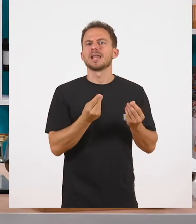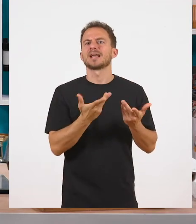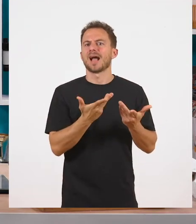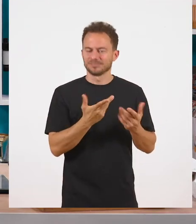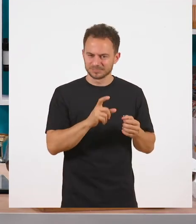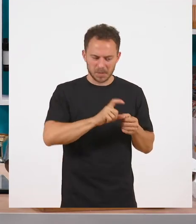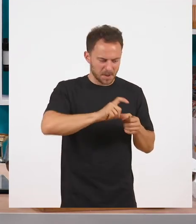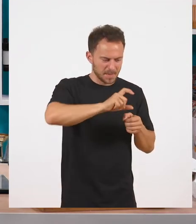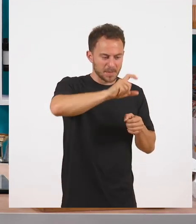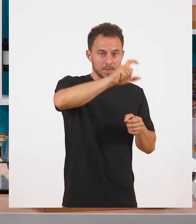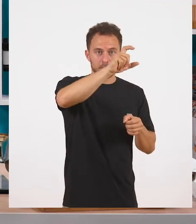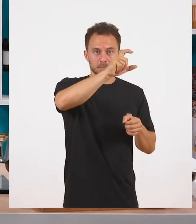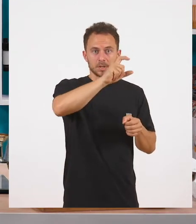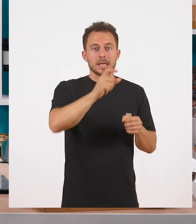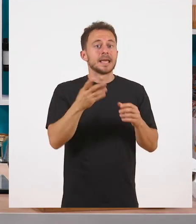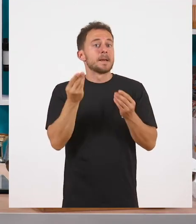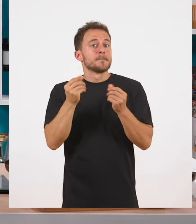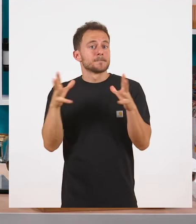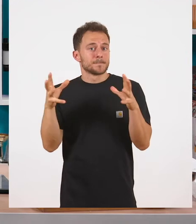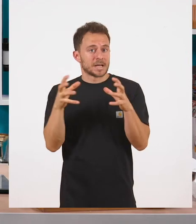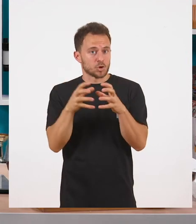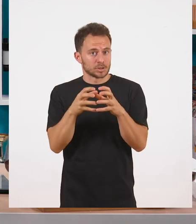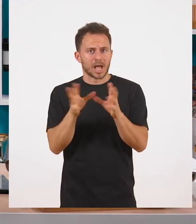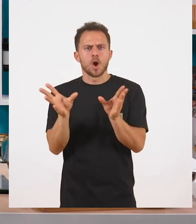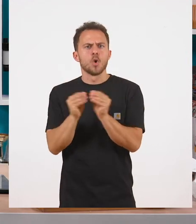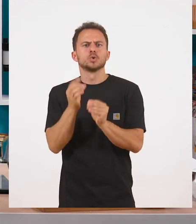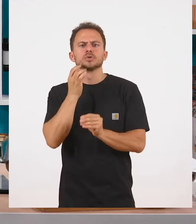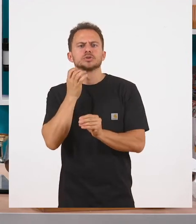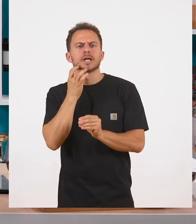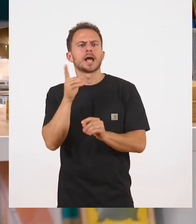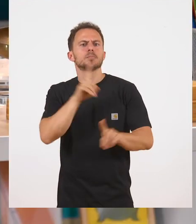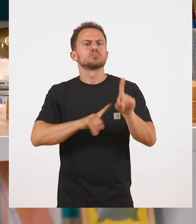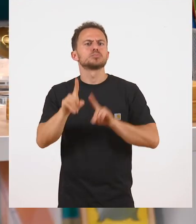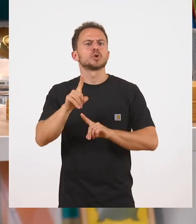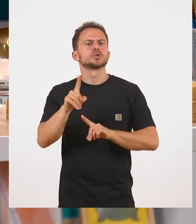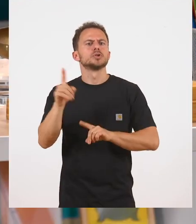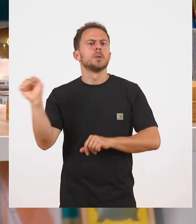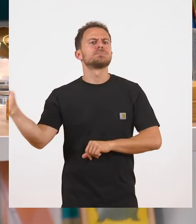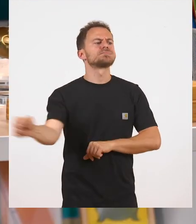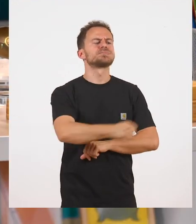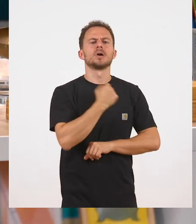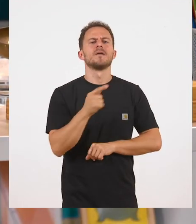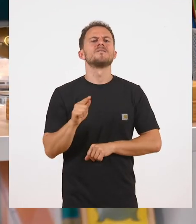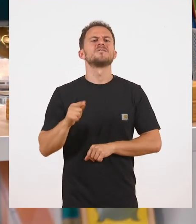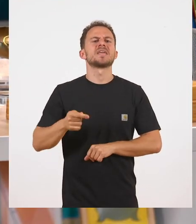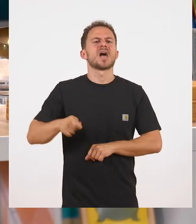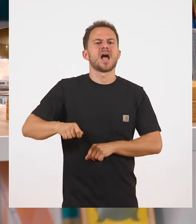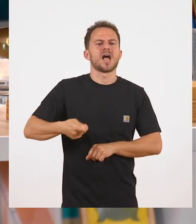ότι τη μεγαλύτερη πυκνότητα από τα στερεά την έχει η βίδα. Γι' αυτό πάει κάτω. Που λέμε το πυκνό πάει